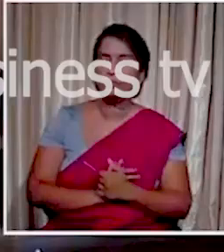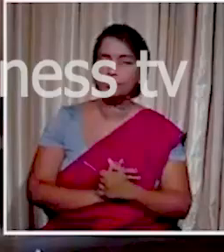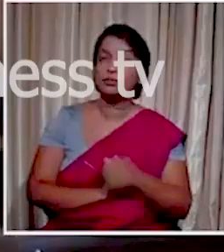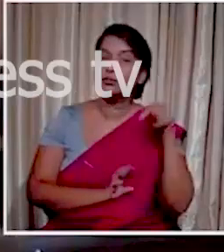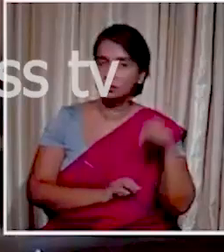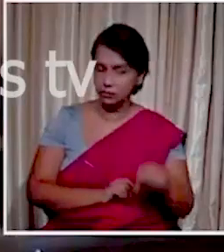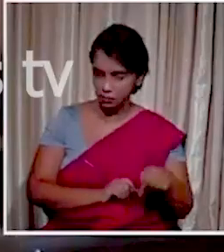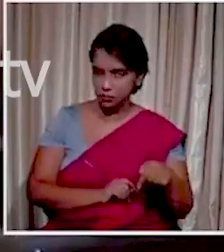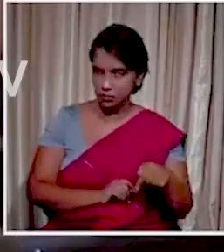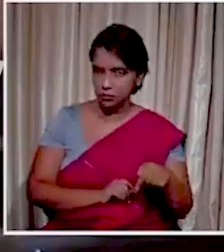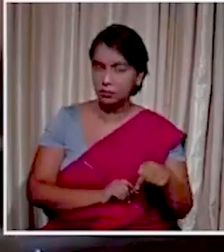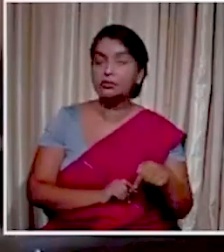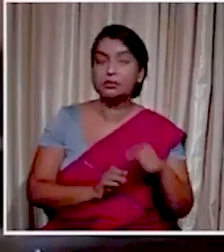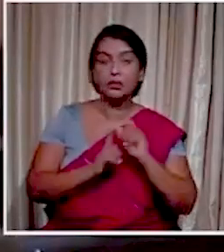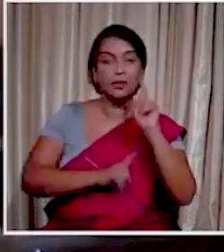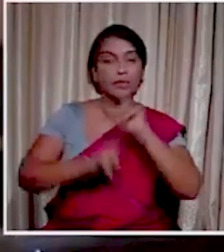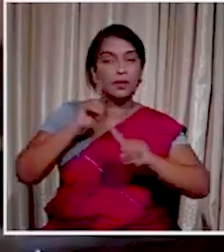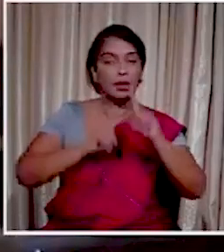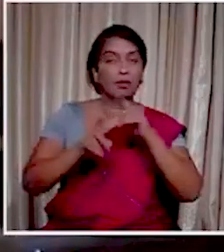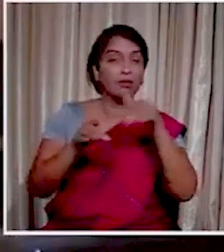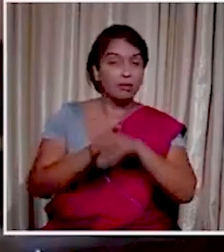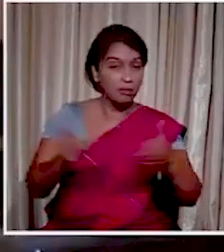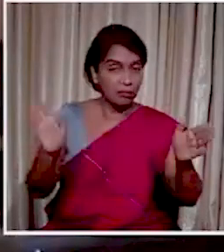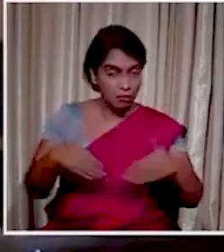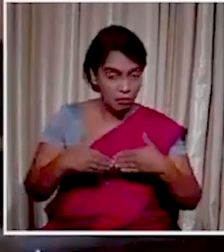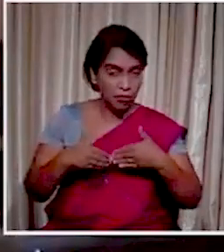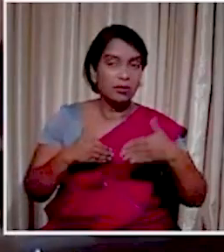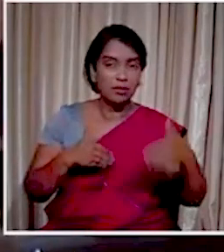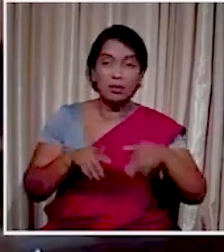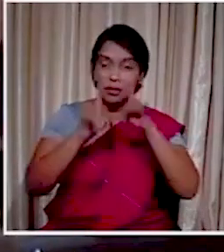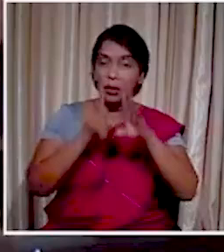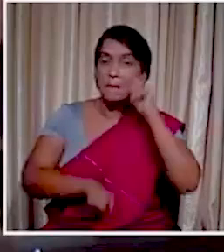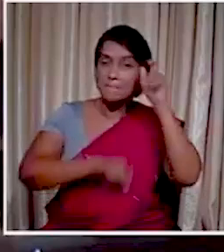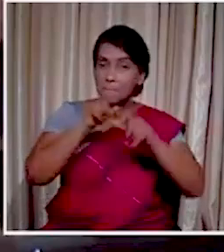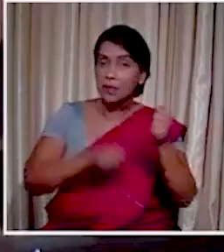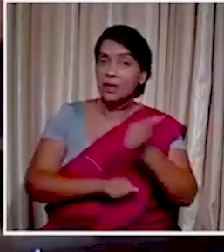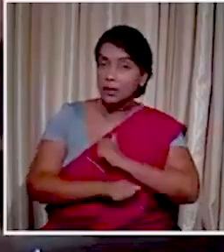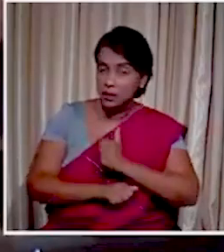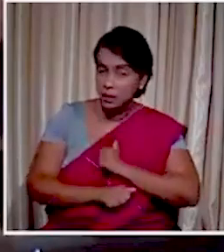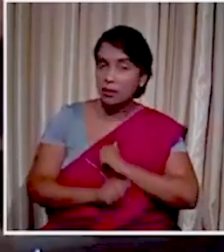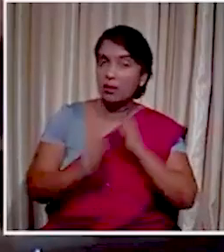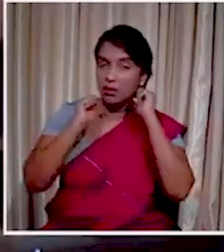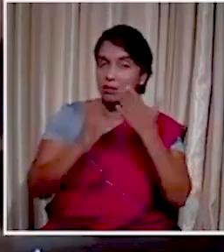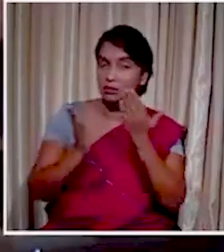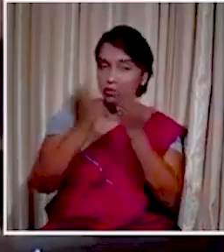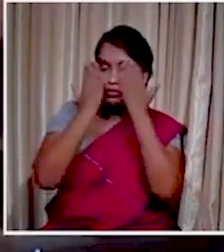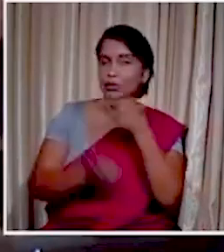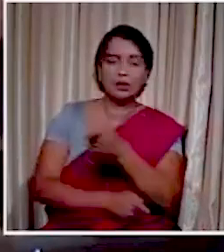අද මේ පාර්ලිමේන්තුව තව දුරටත් මේ ජනතාවගේ කැමැත්තේ සාධාරණ පිළිඹුවක්